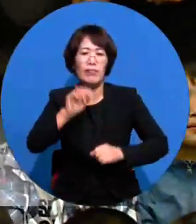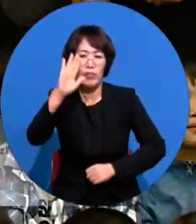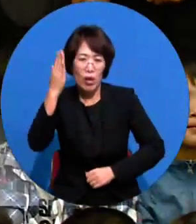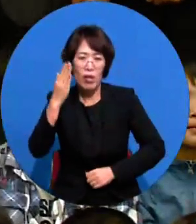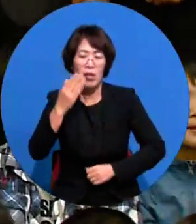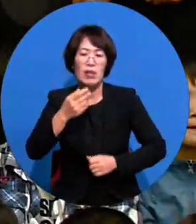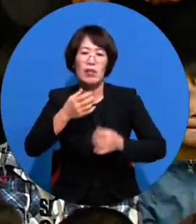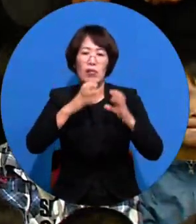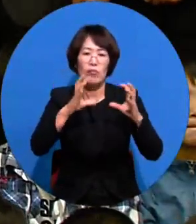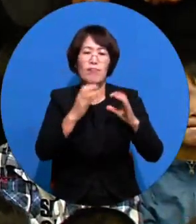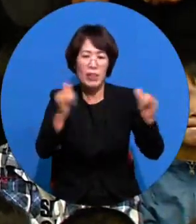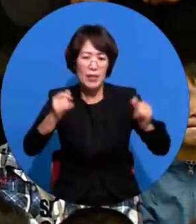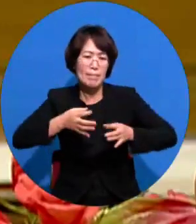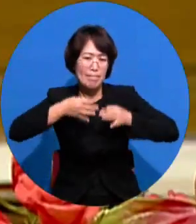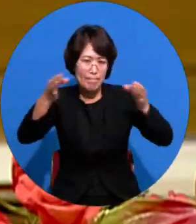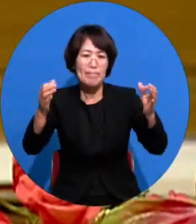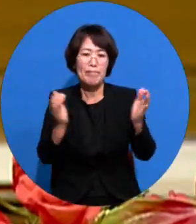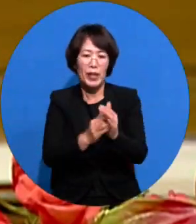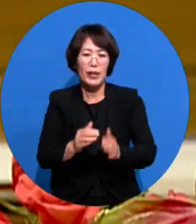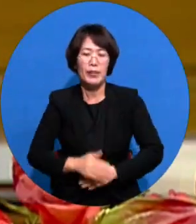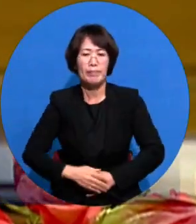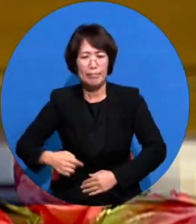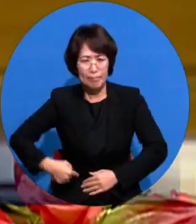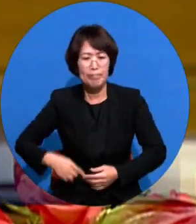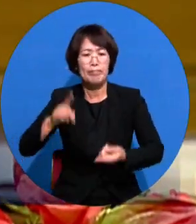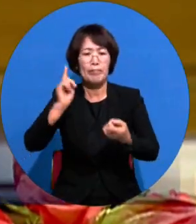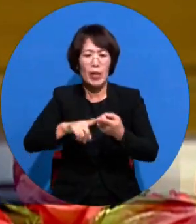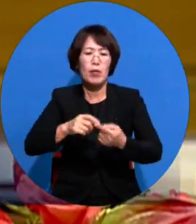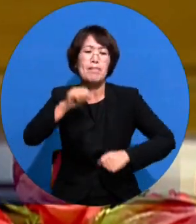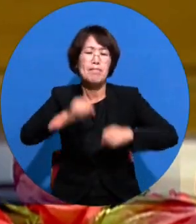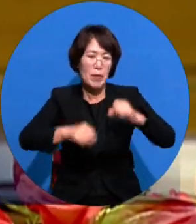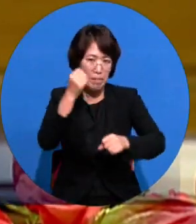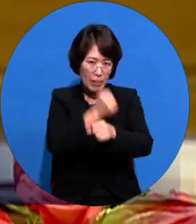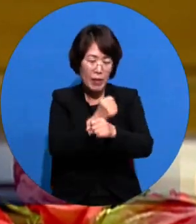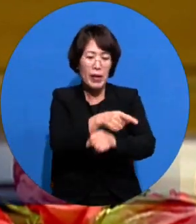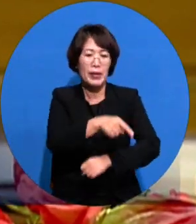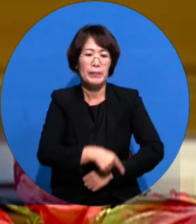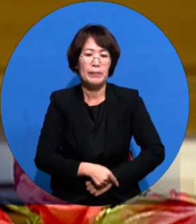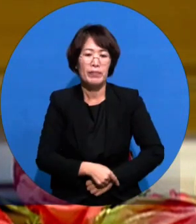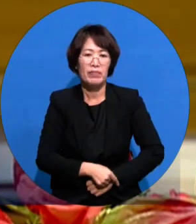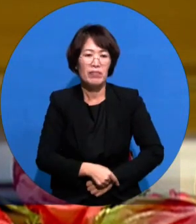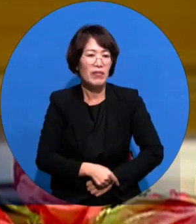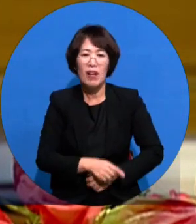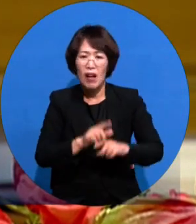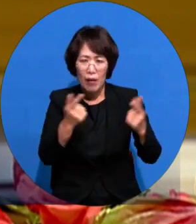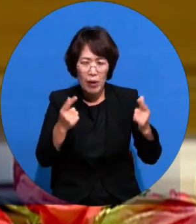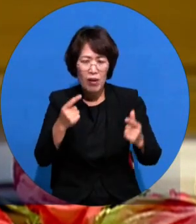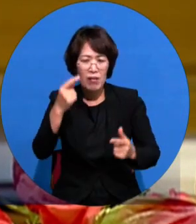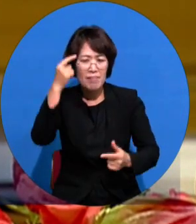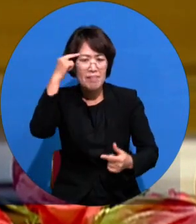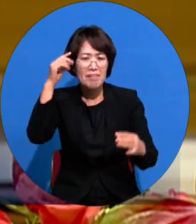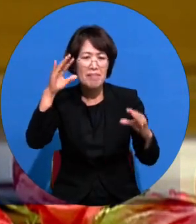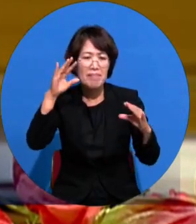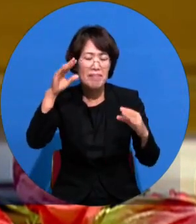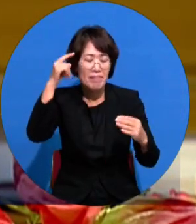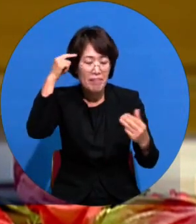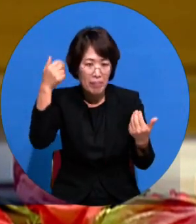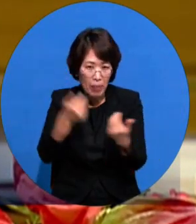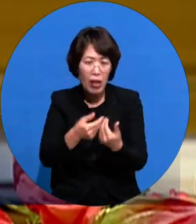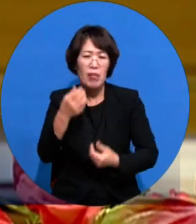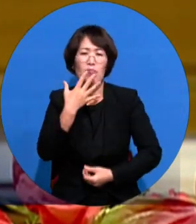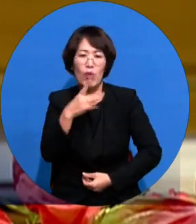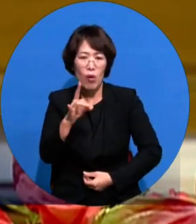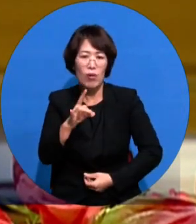국민들에게 호소했습니다. 양심대로 행동해야 한다. 그러지 않고 반대는